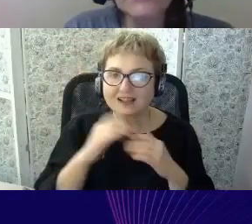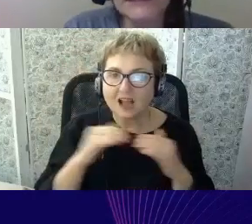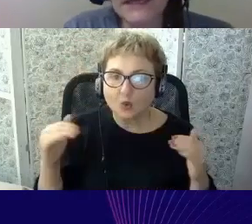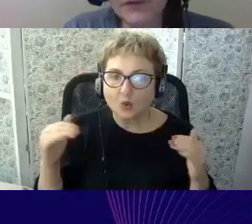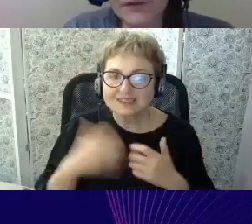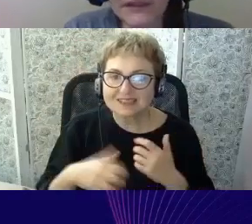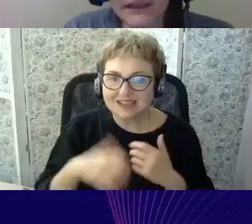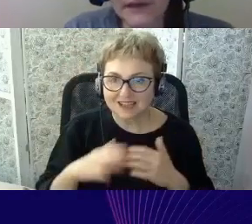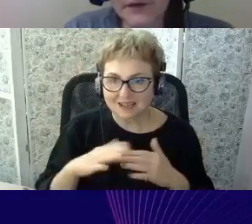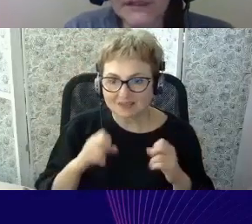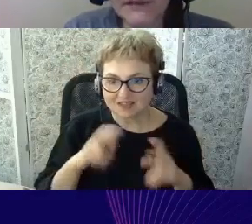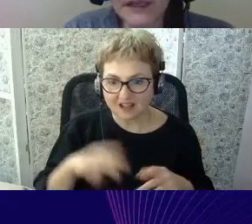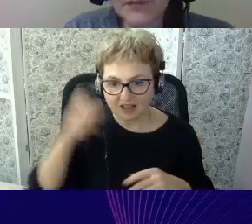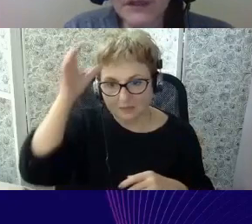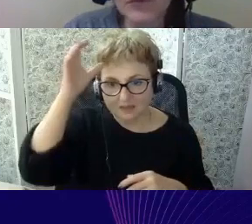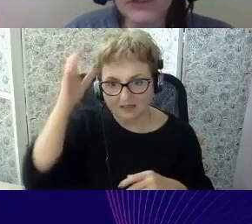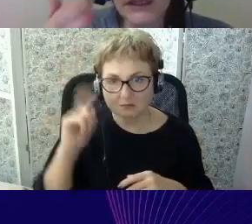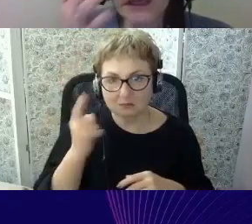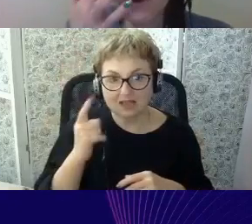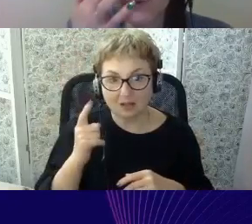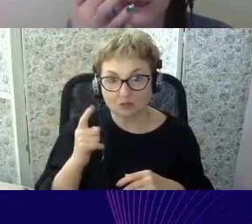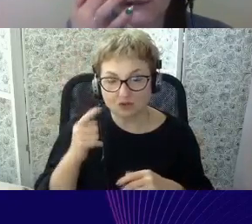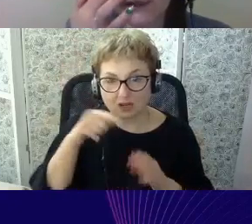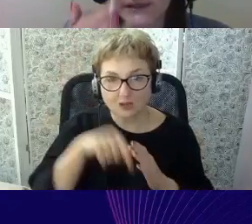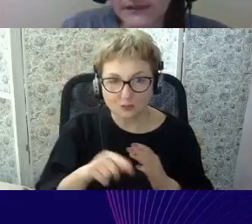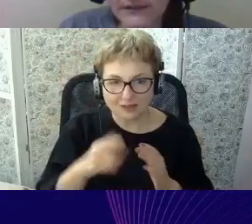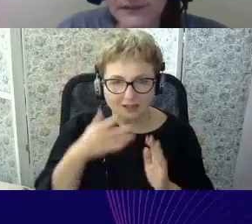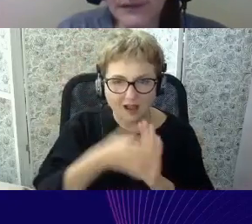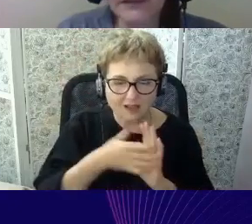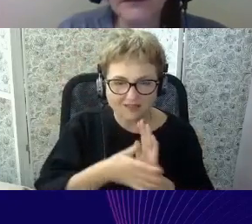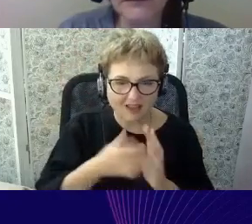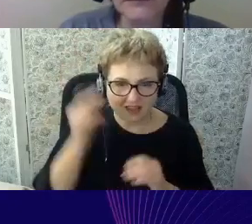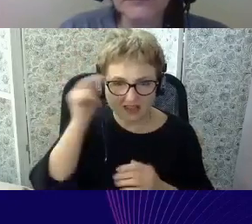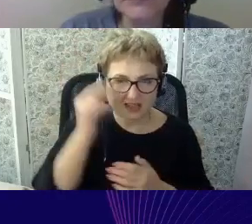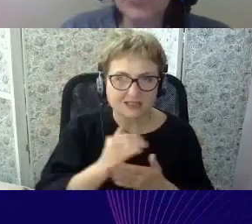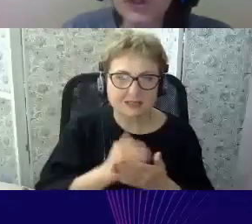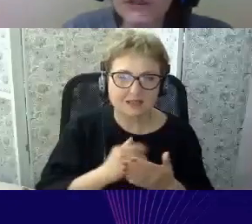уровне среднего профессионального образования, потому что глубина освоения дисциплин,